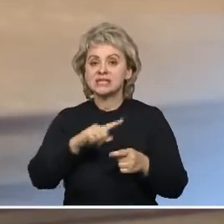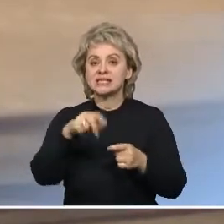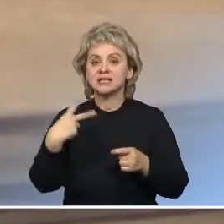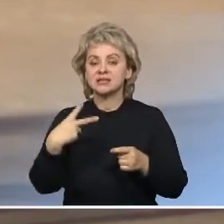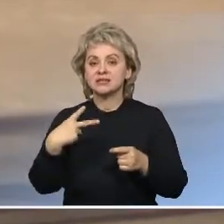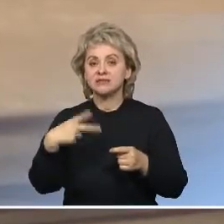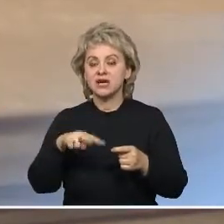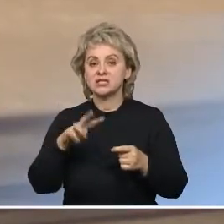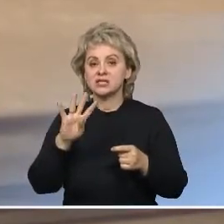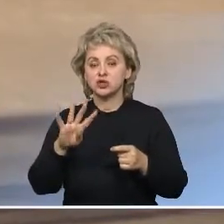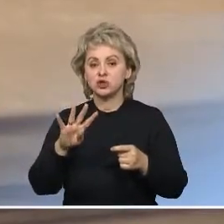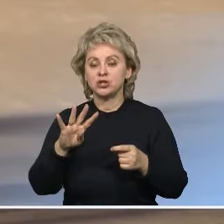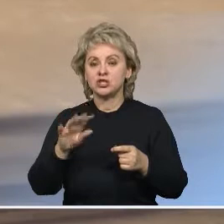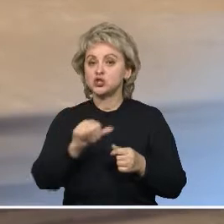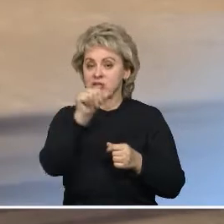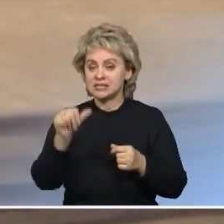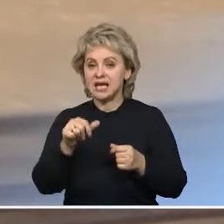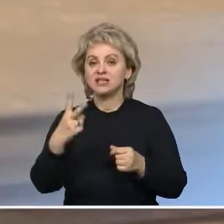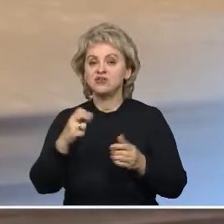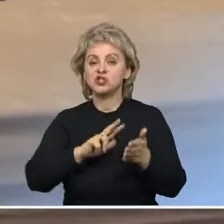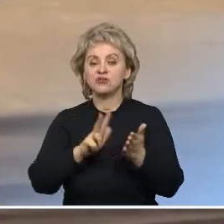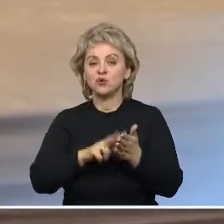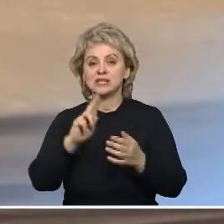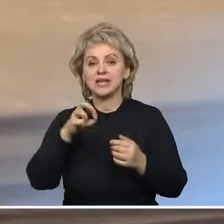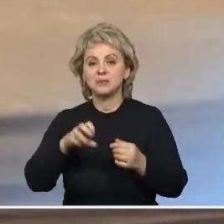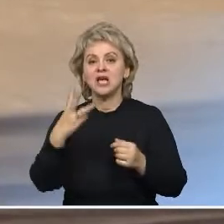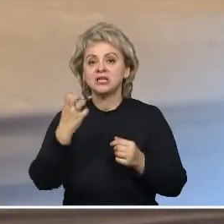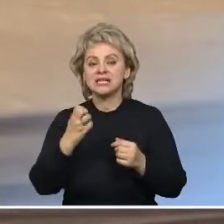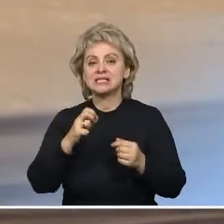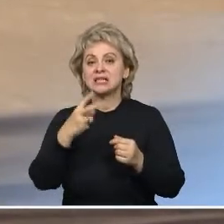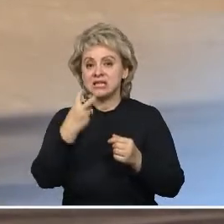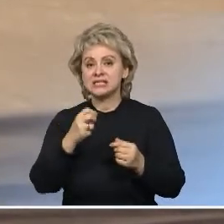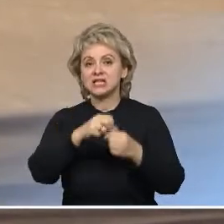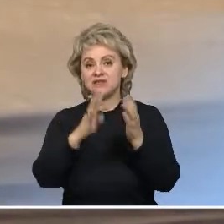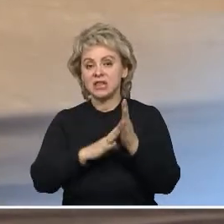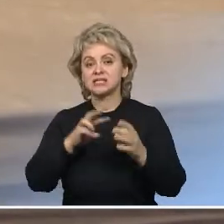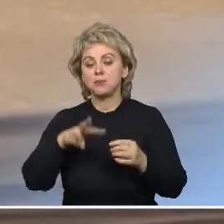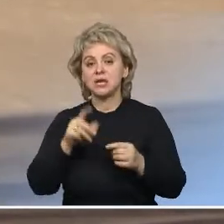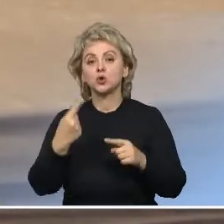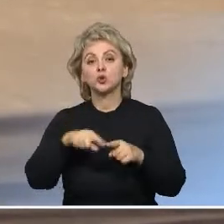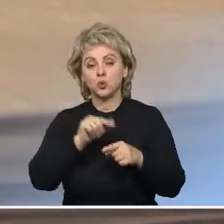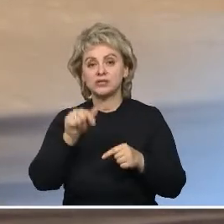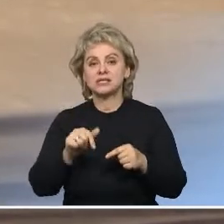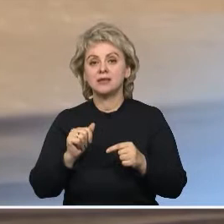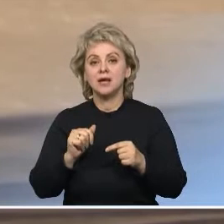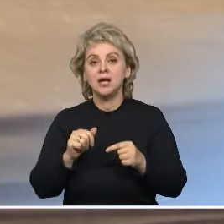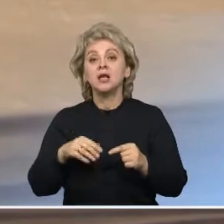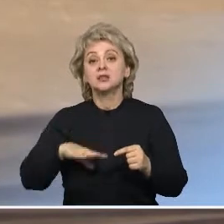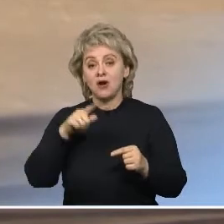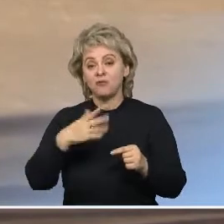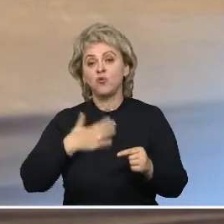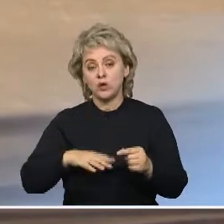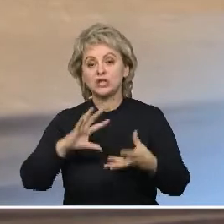за 24 часа 208 километров 319 метров. То есть, ну, доволен